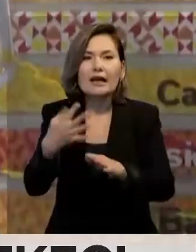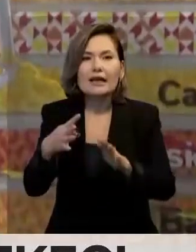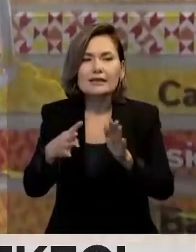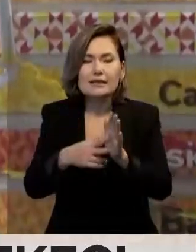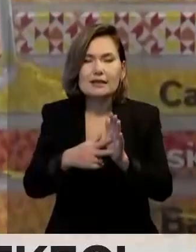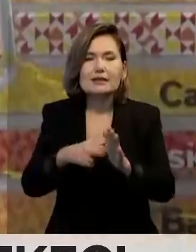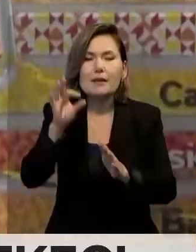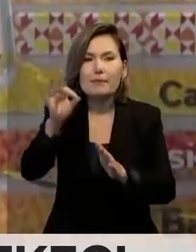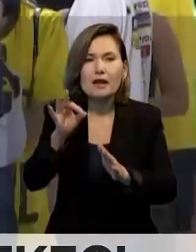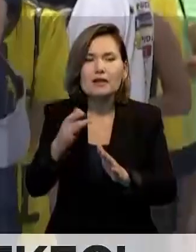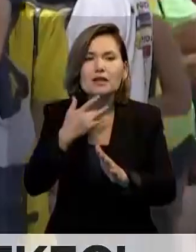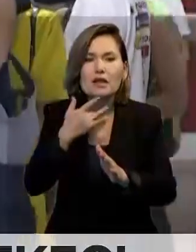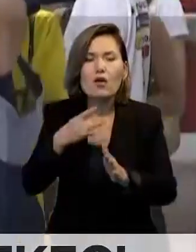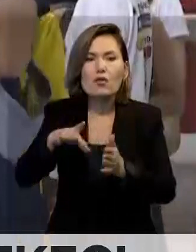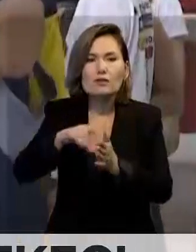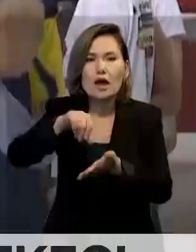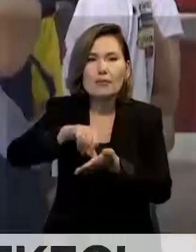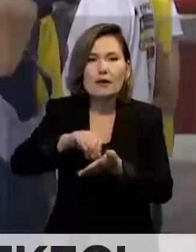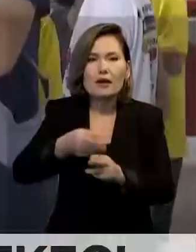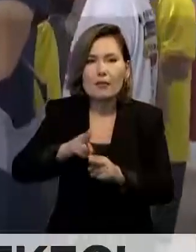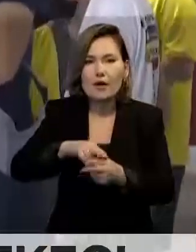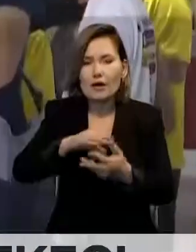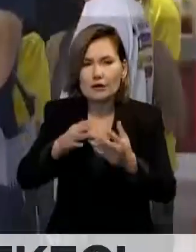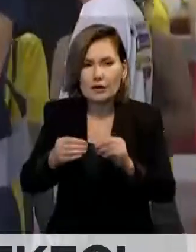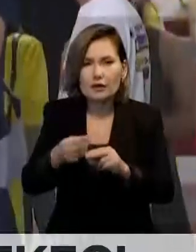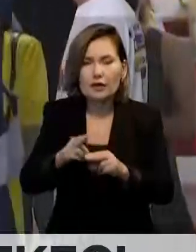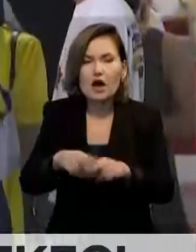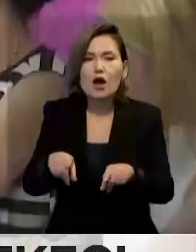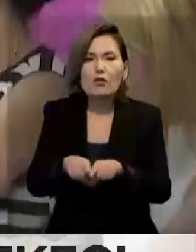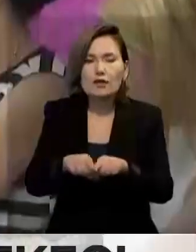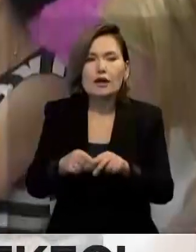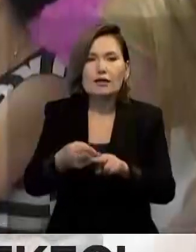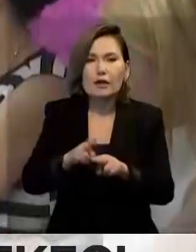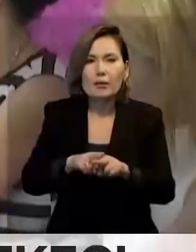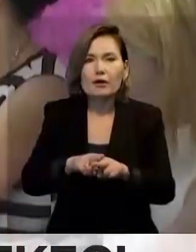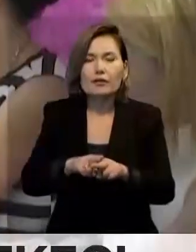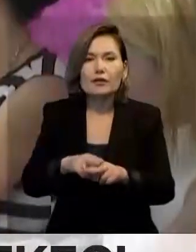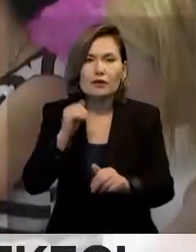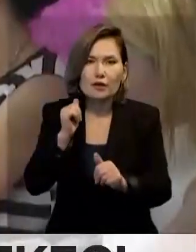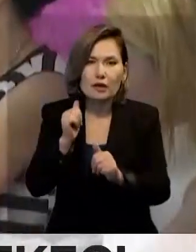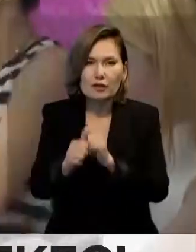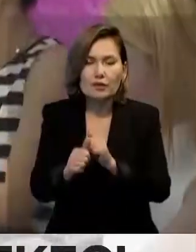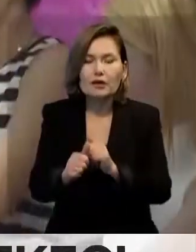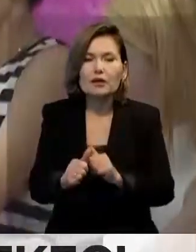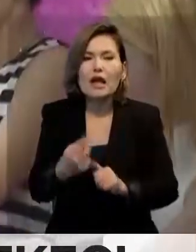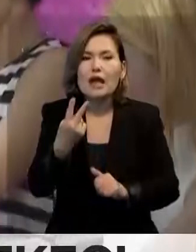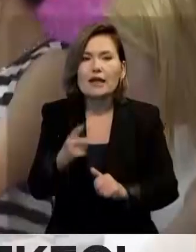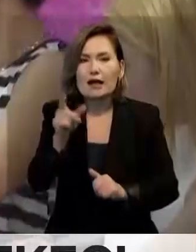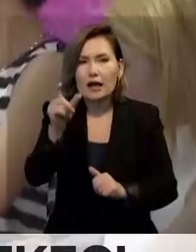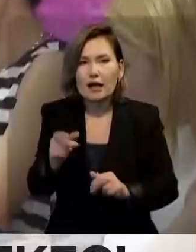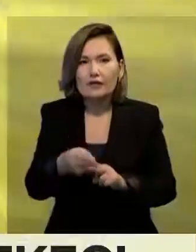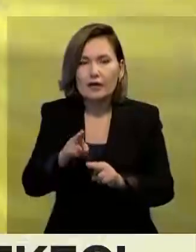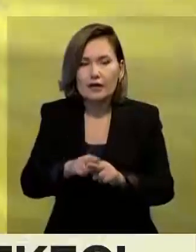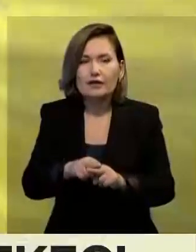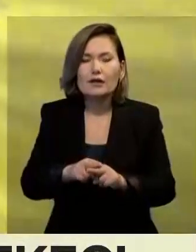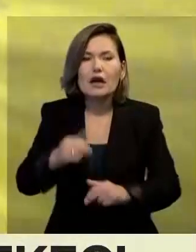орынға 43% дауыспен қазіргі президент Жайыр Болсонару жайғасты. Осылайша өзге қарсыластардан оқ бойы озған екі үміткер